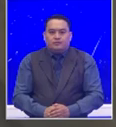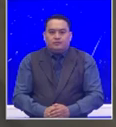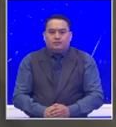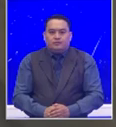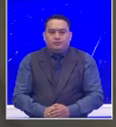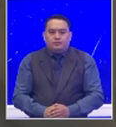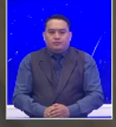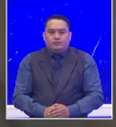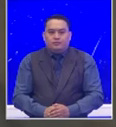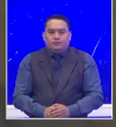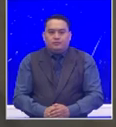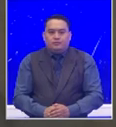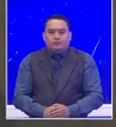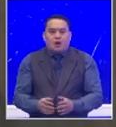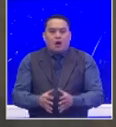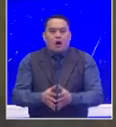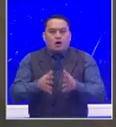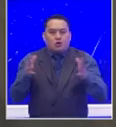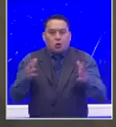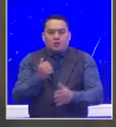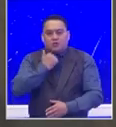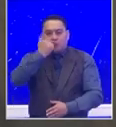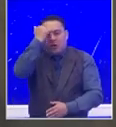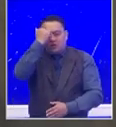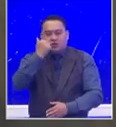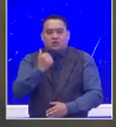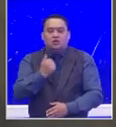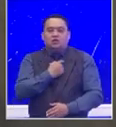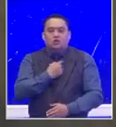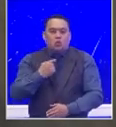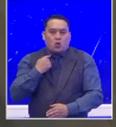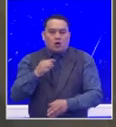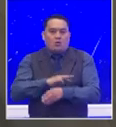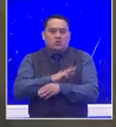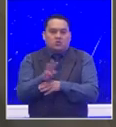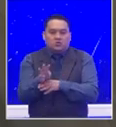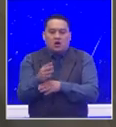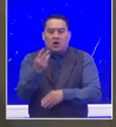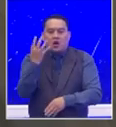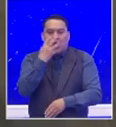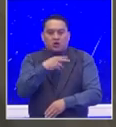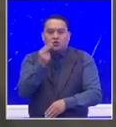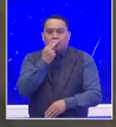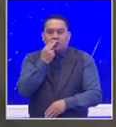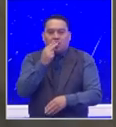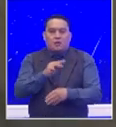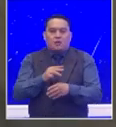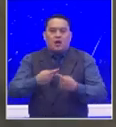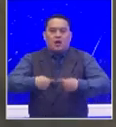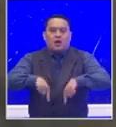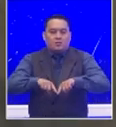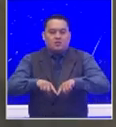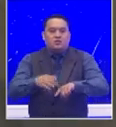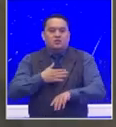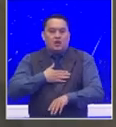Огромное спасибо вам, профсоюзным организациям областного уровня, обеспечили вот горячим питанием.